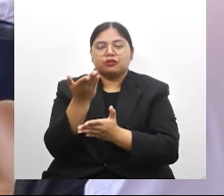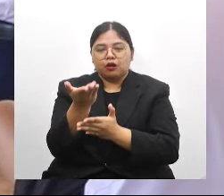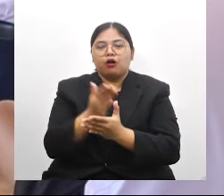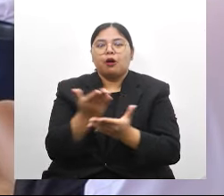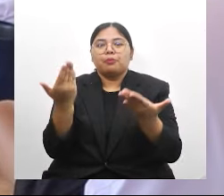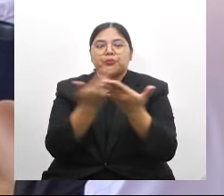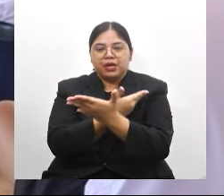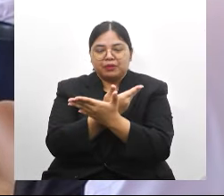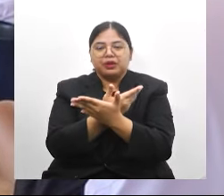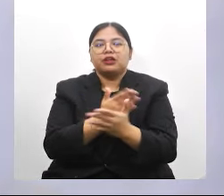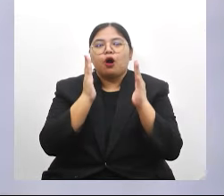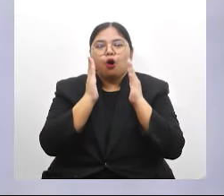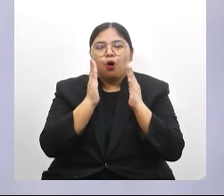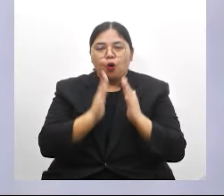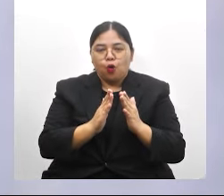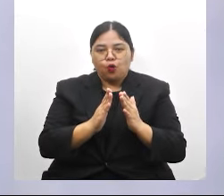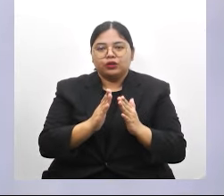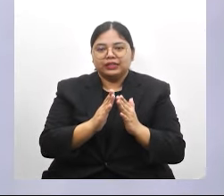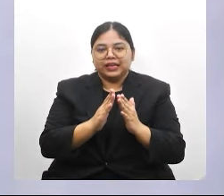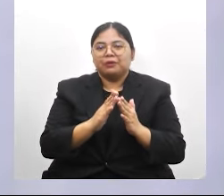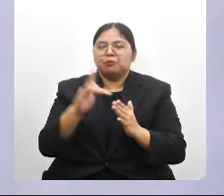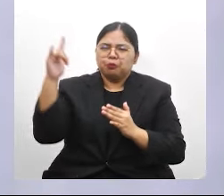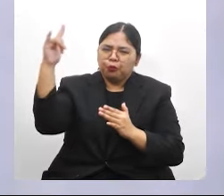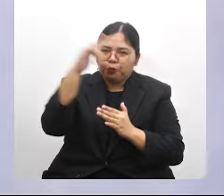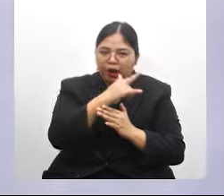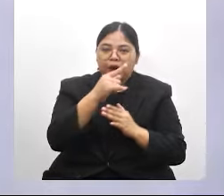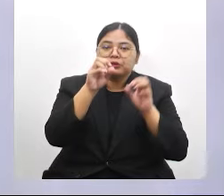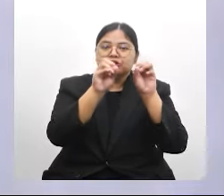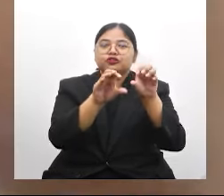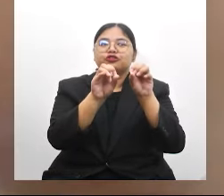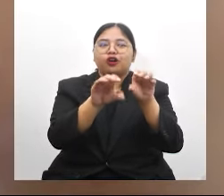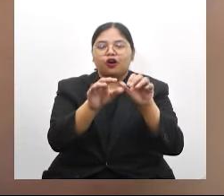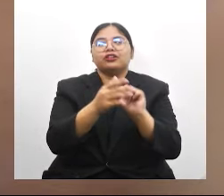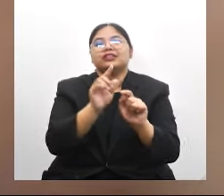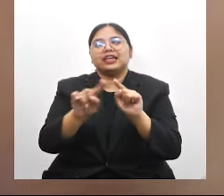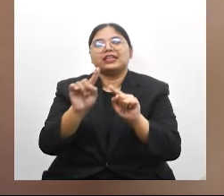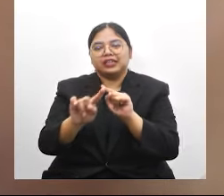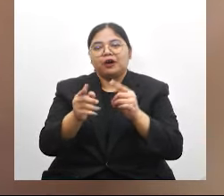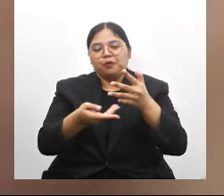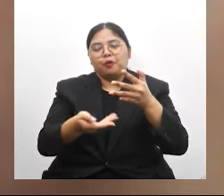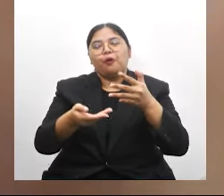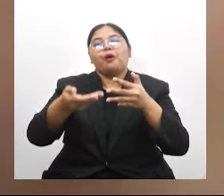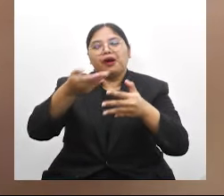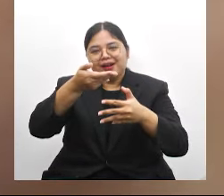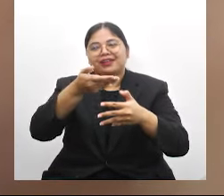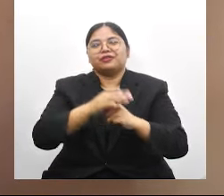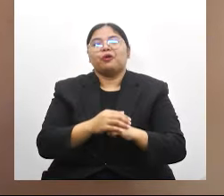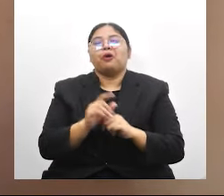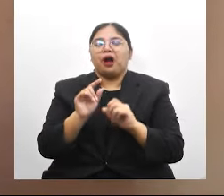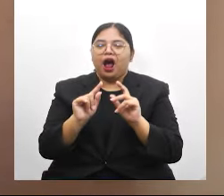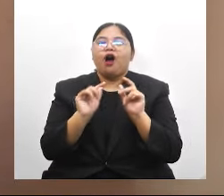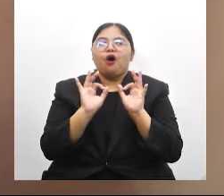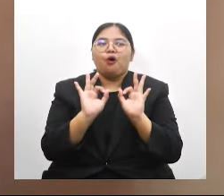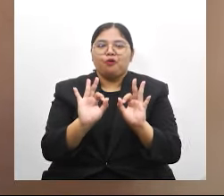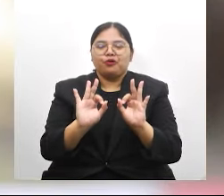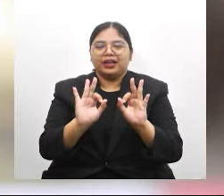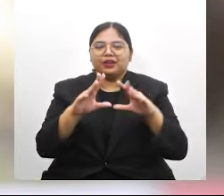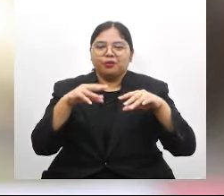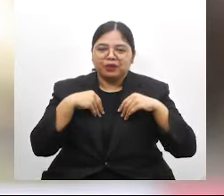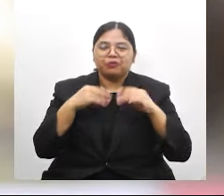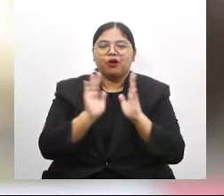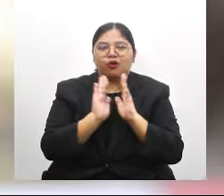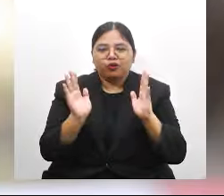ชาวต่างชาติเพื่อจะยกระดับคุณภาพในการใช้ภาษาของนักเรียนราชประพานะคะก็ได้รับการตอบรับเป็นอย่างดีก็ต้องกราบขอบพระคุณท่านนาย